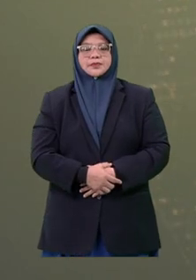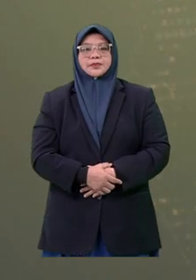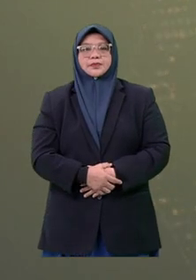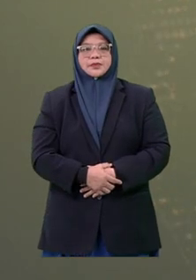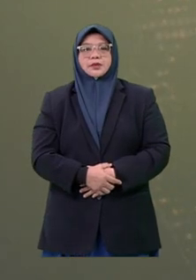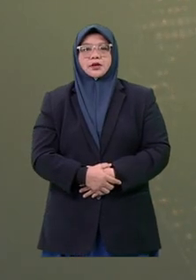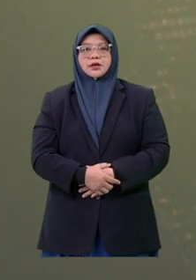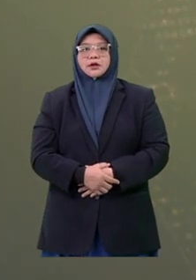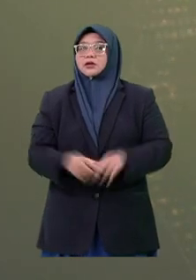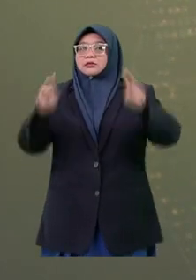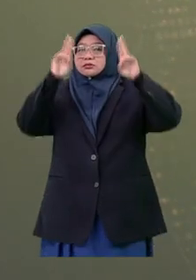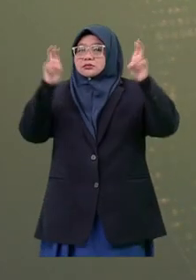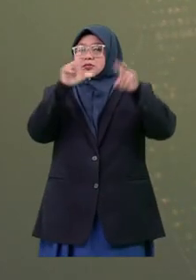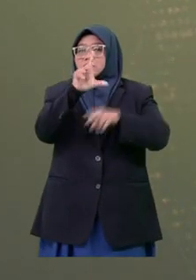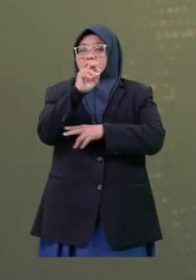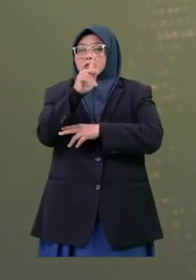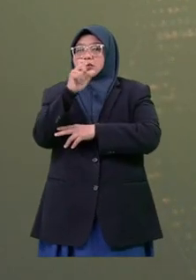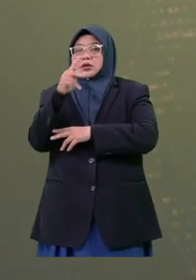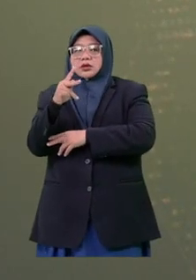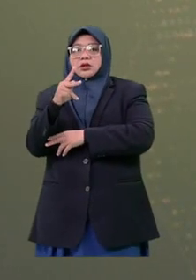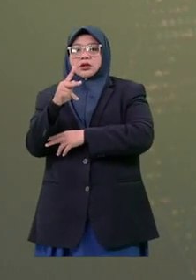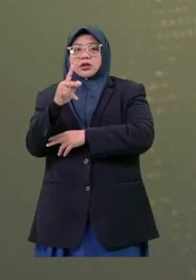jadi isu lokal menjadi fokus